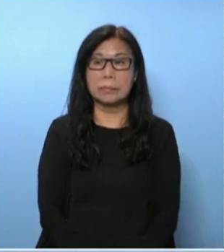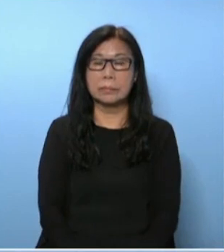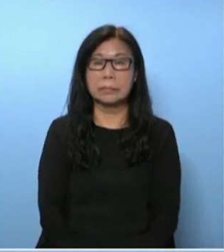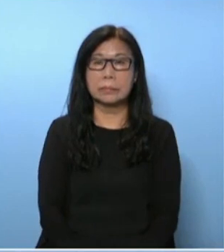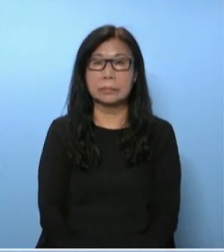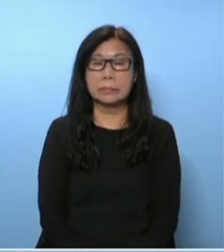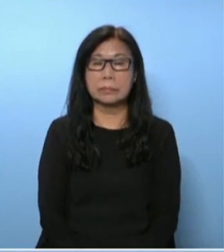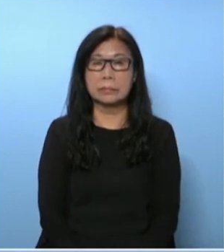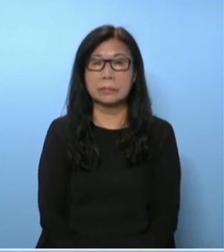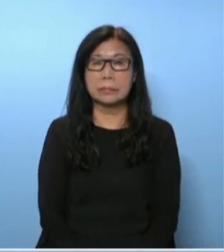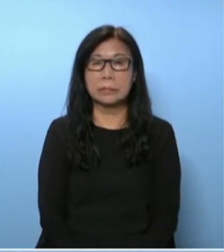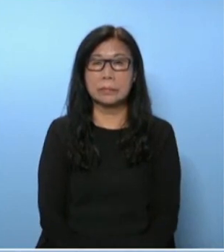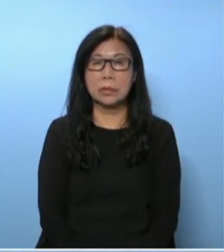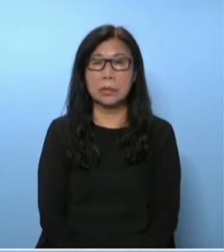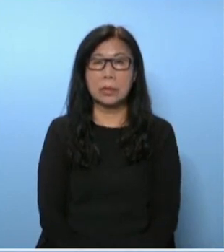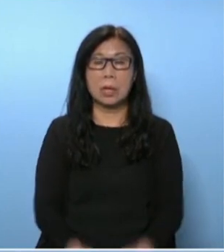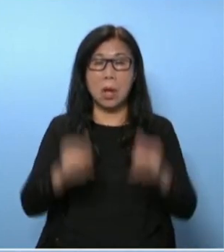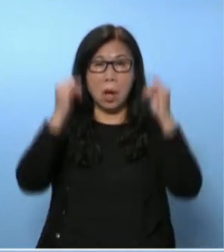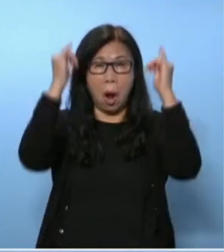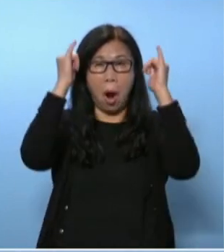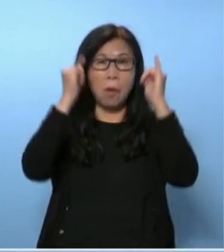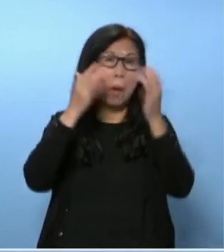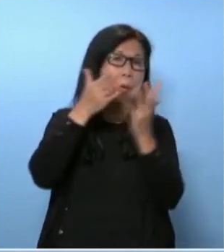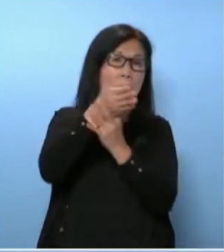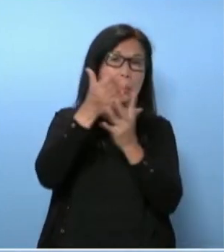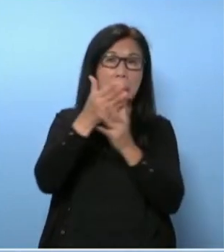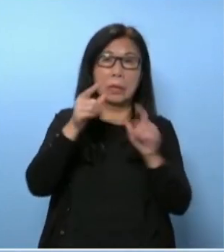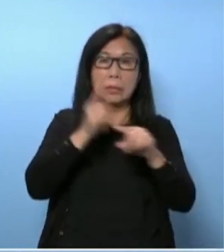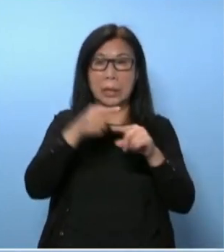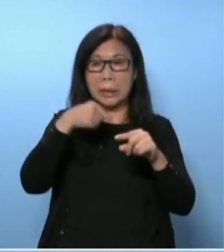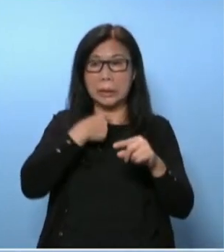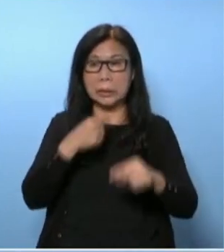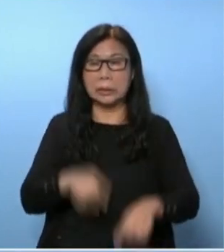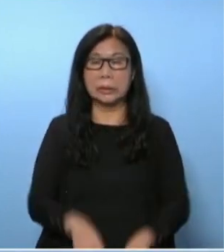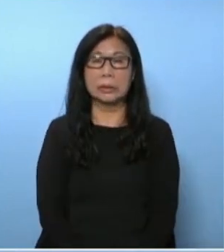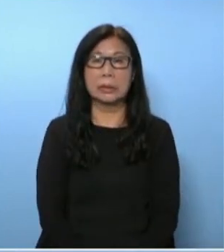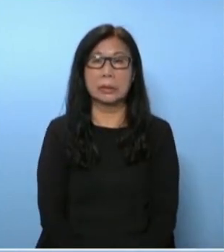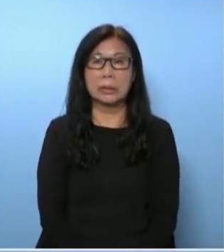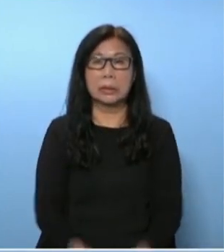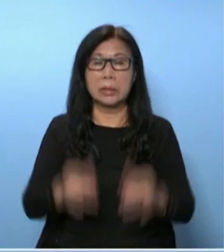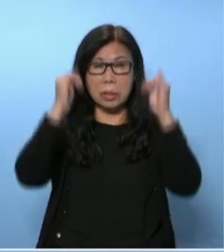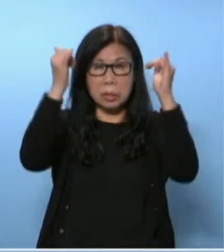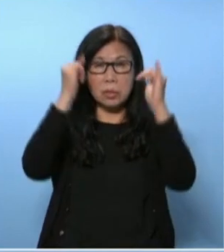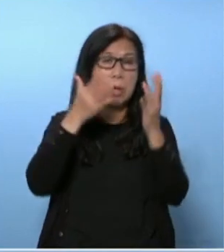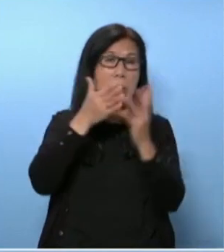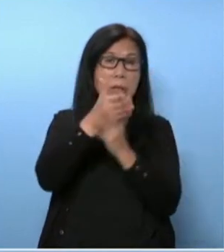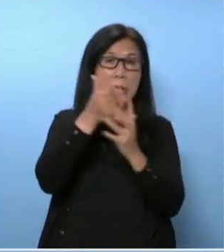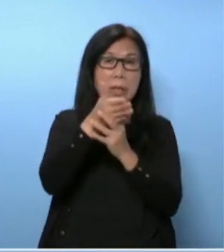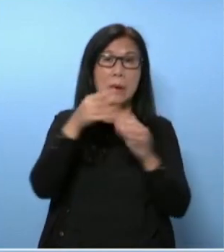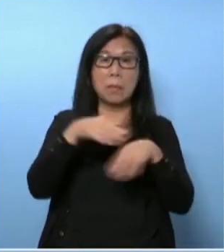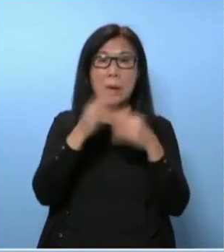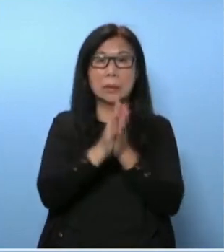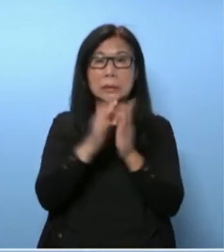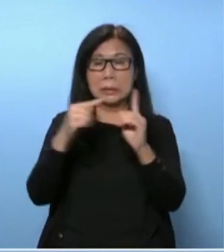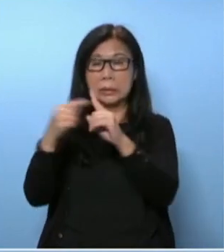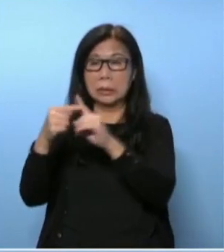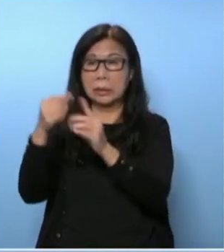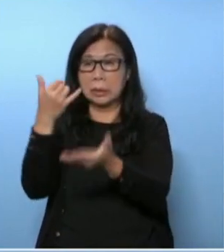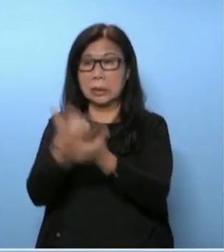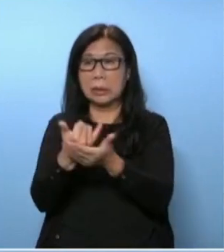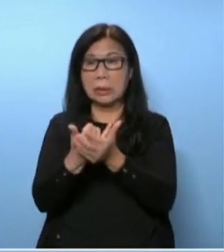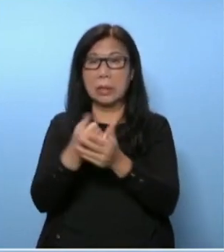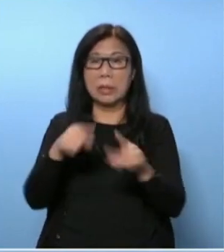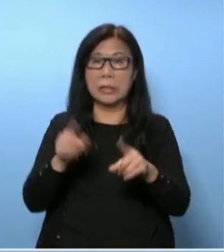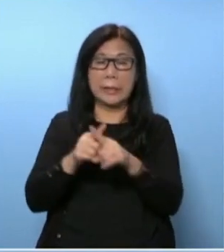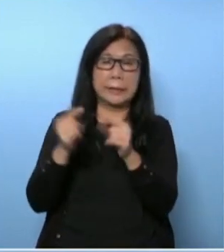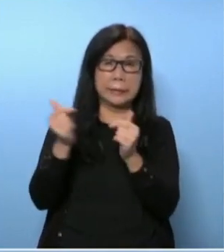那個恐怖襲擊的事件呢，都顯示呢這個恐怖襲擊的人呢死心